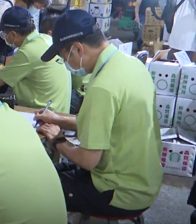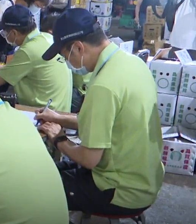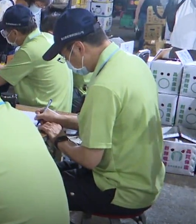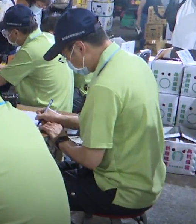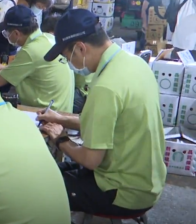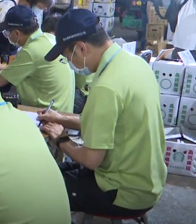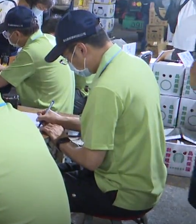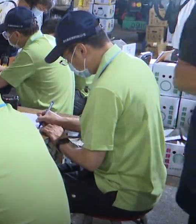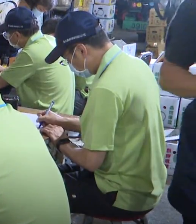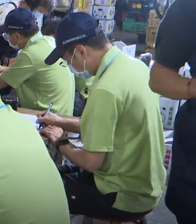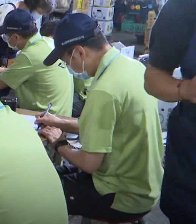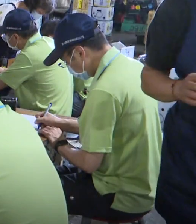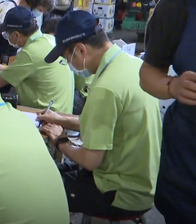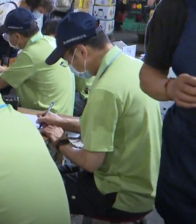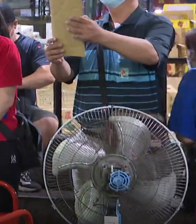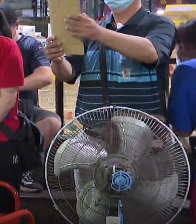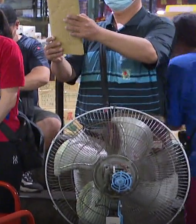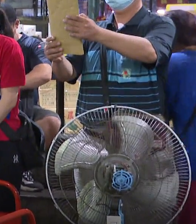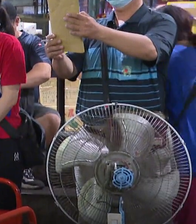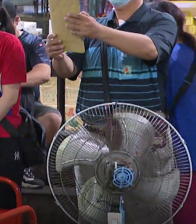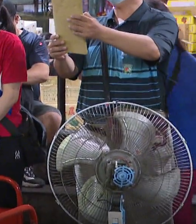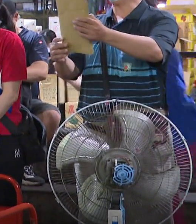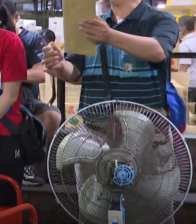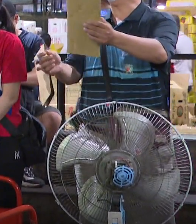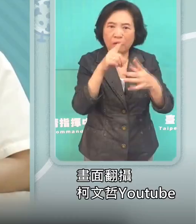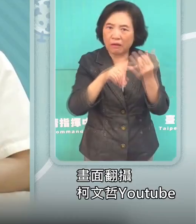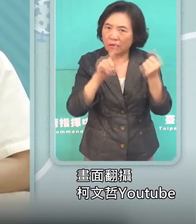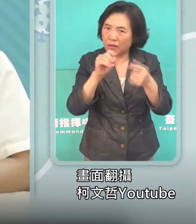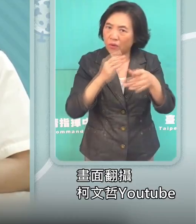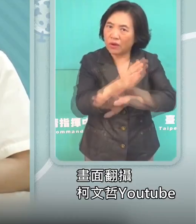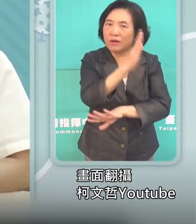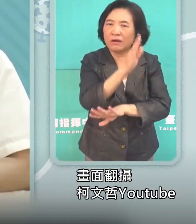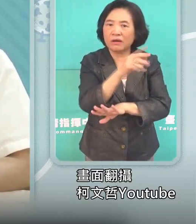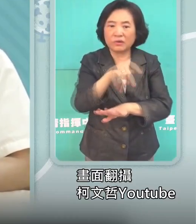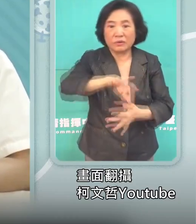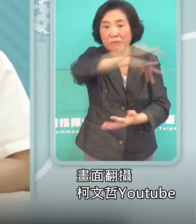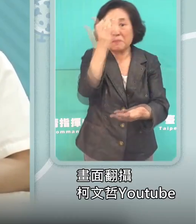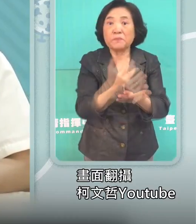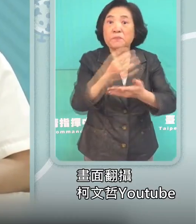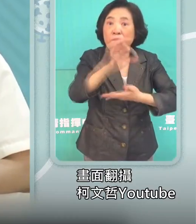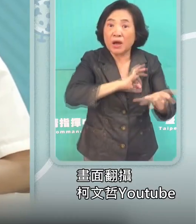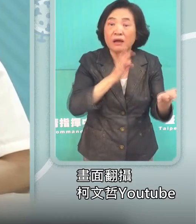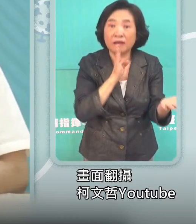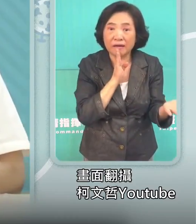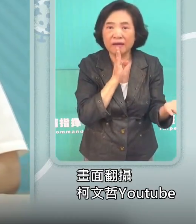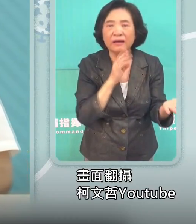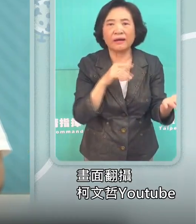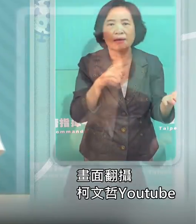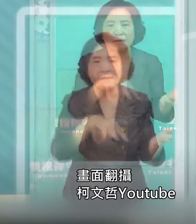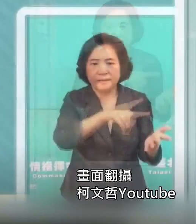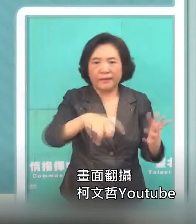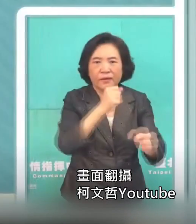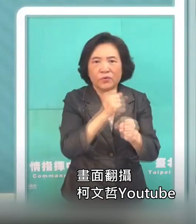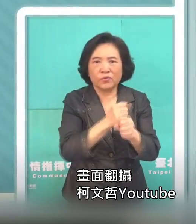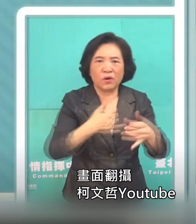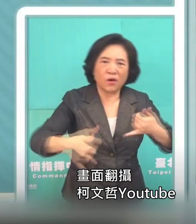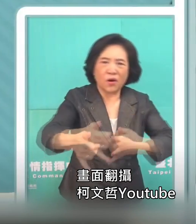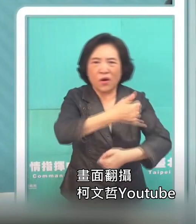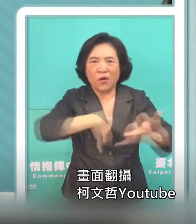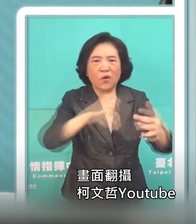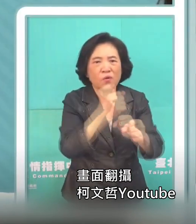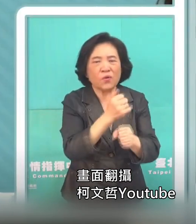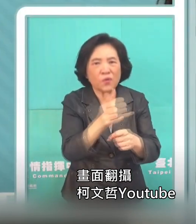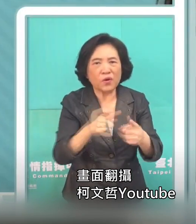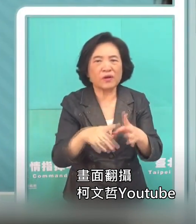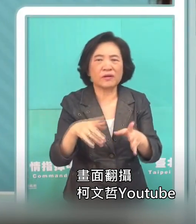证明才能入场，北市府也配合更改检测方式。 因为它是批发市场嘛，所以在里面出入的人啊，工